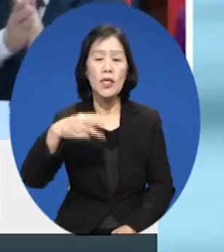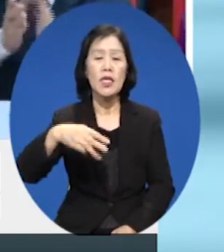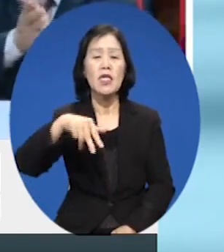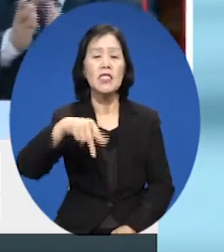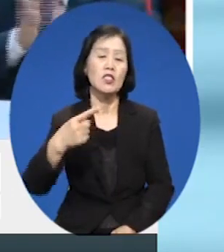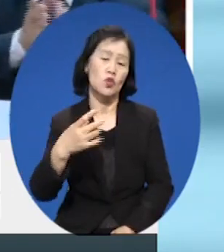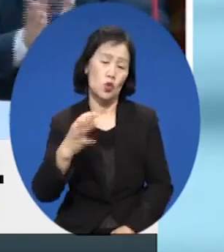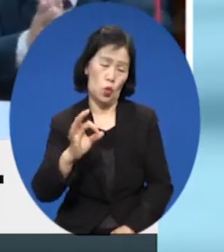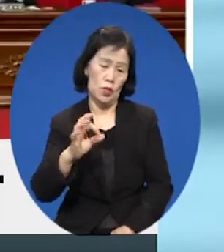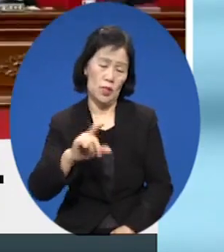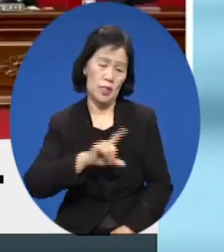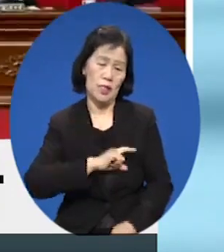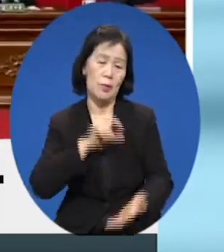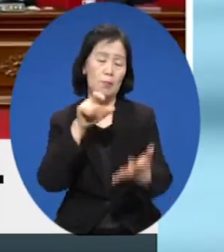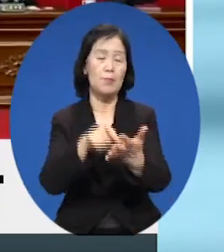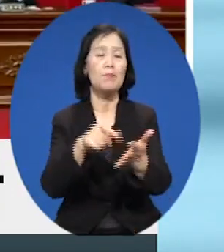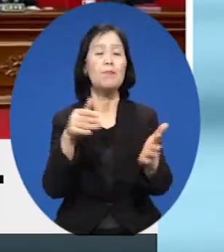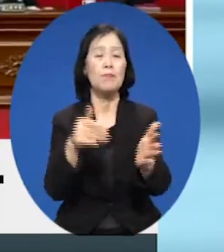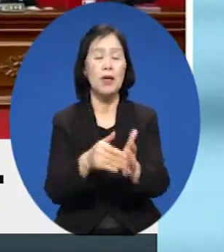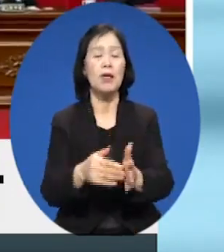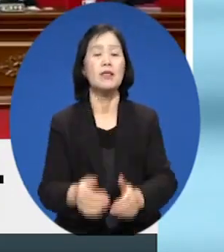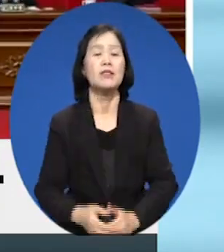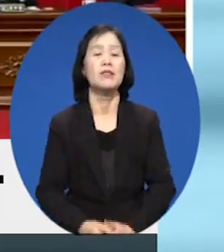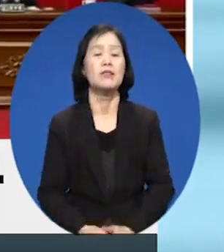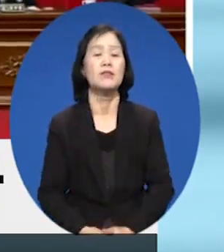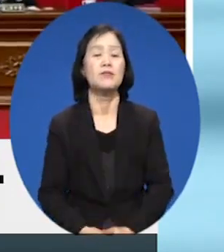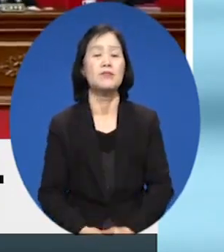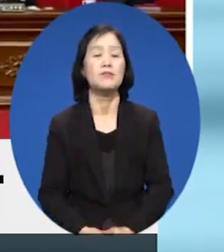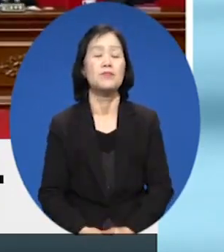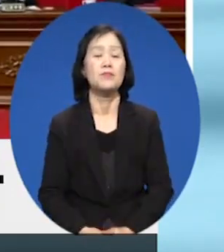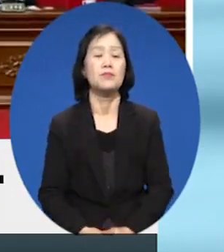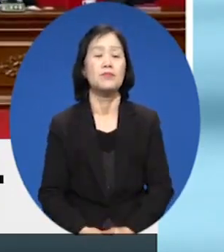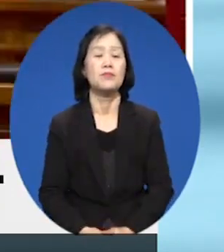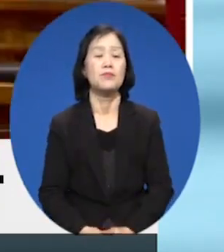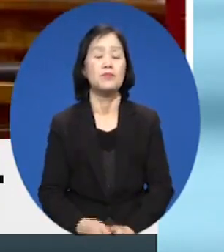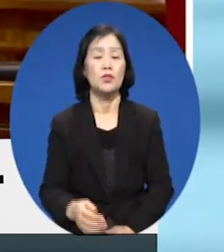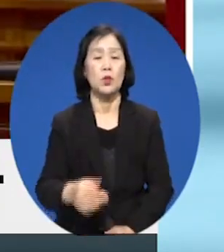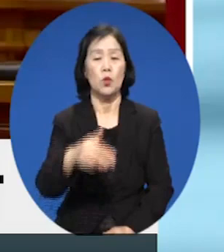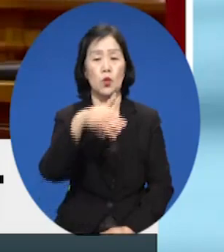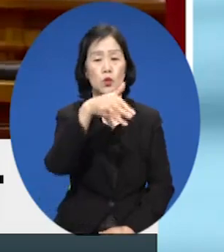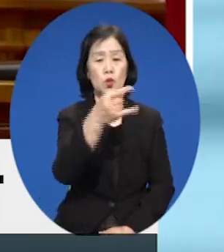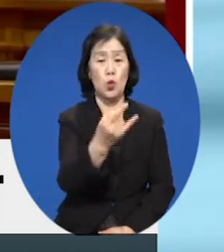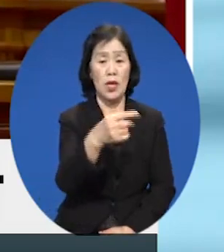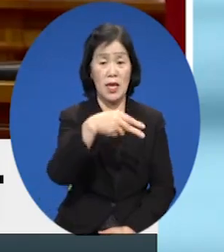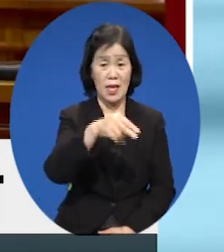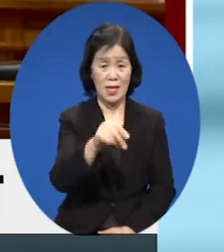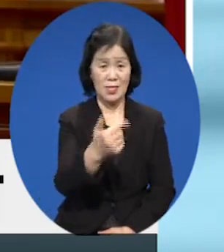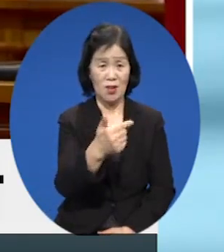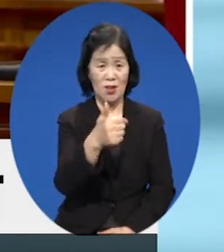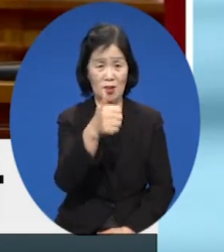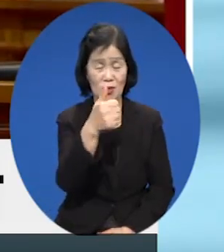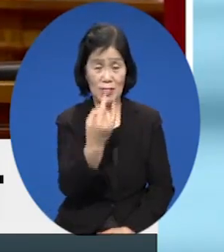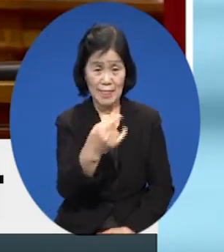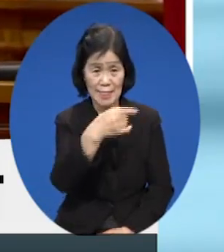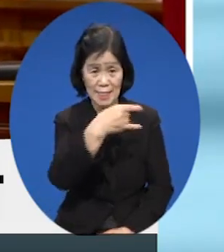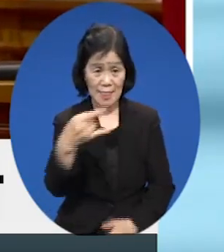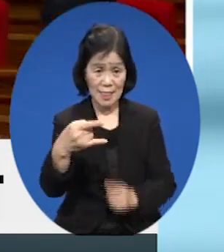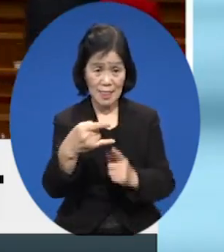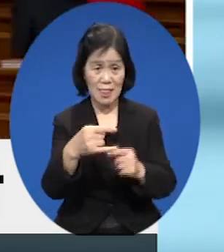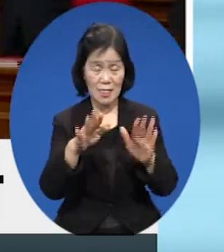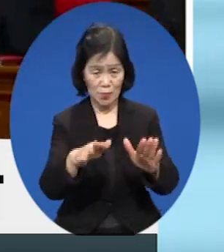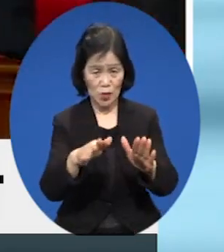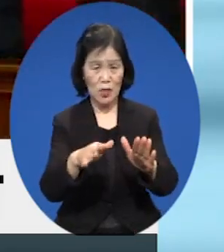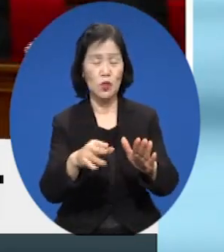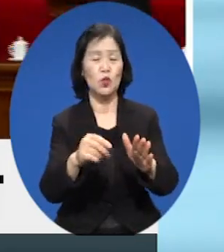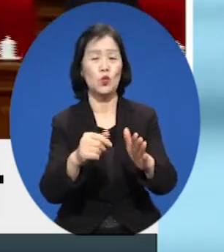이곳이 또 상당히 거 좀 의료적인 일이고 그 회에 이제 그 최 손이 제일 외무성 부상이 이번에 좀